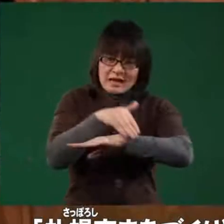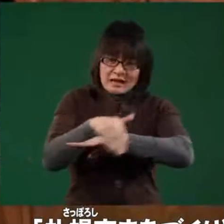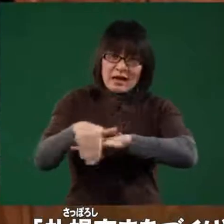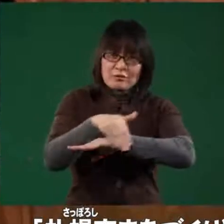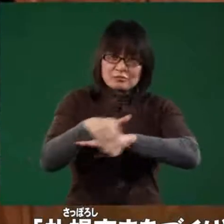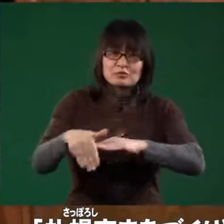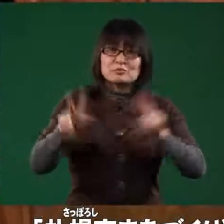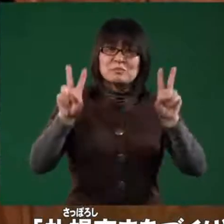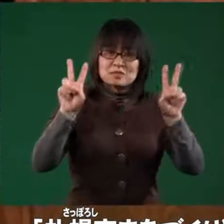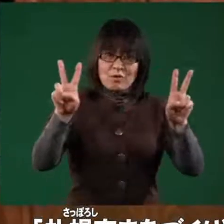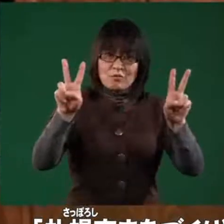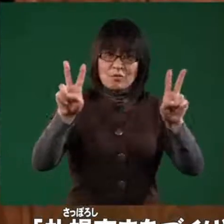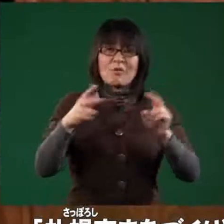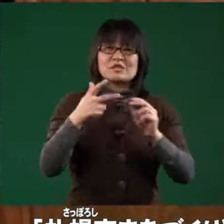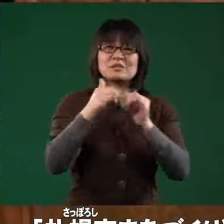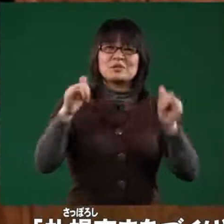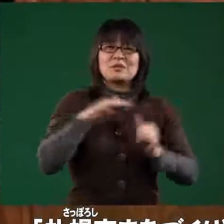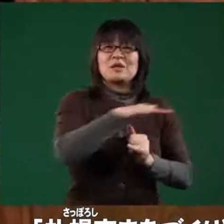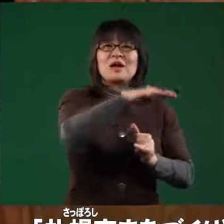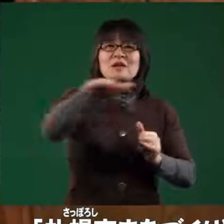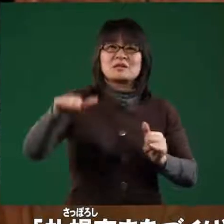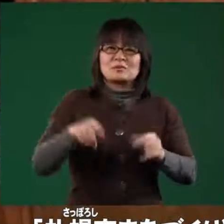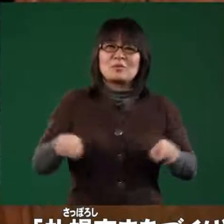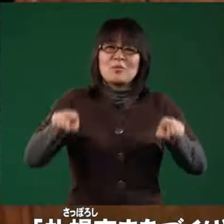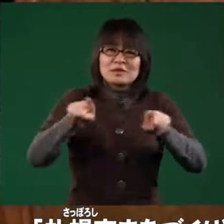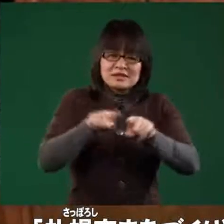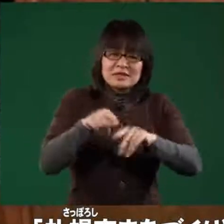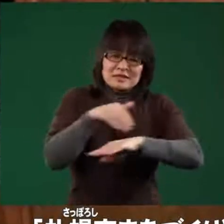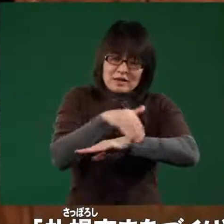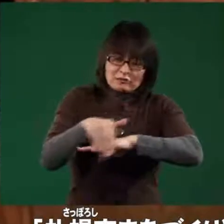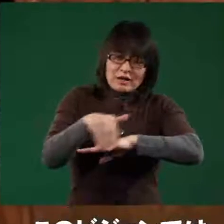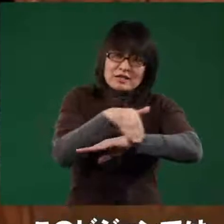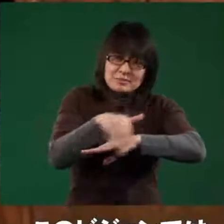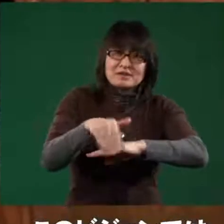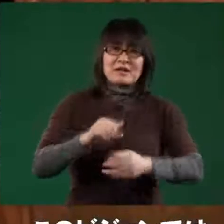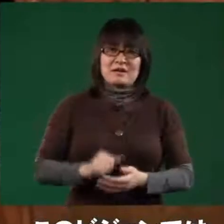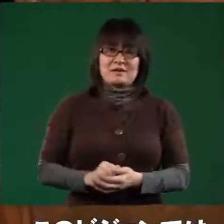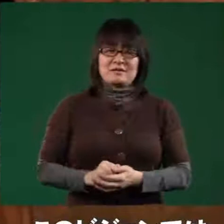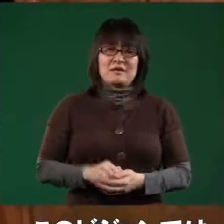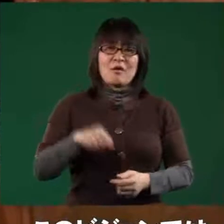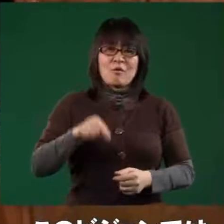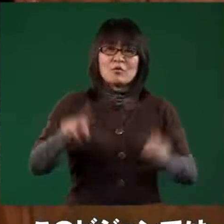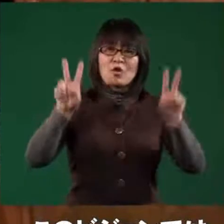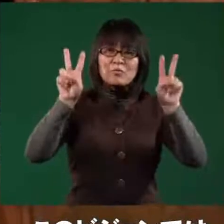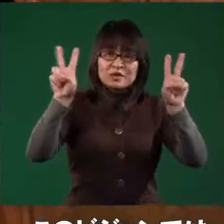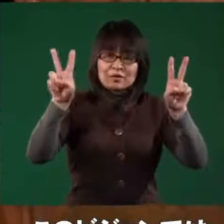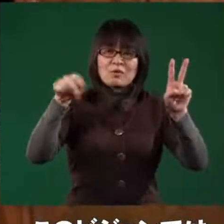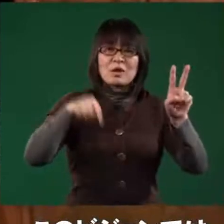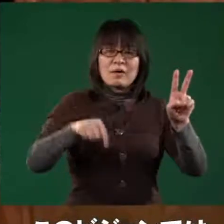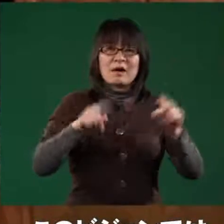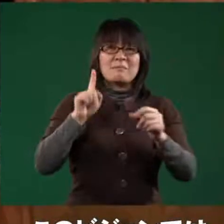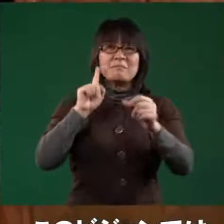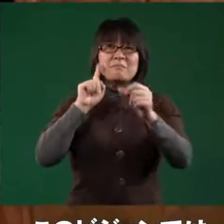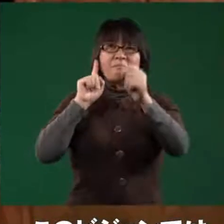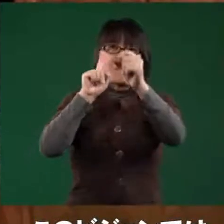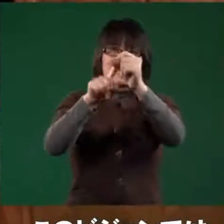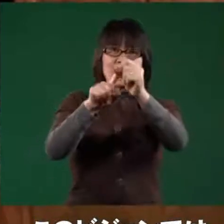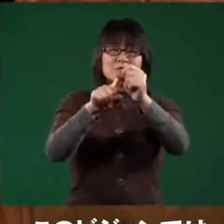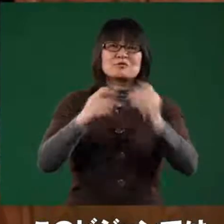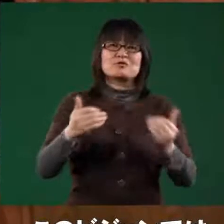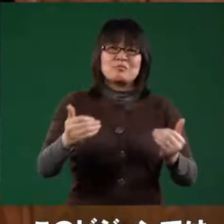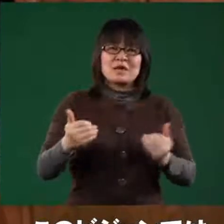を市民の皆さんと共に策定をしてまいりました。このビジョンでは、目指すべき都市像